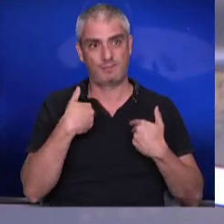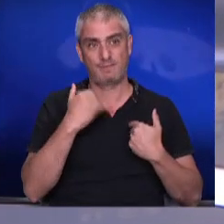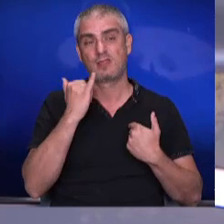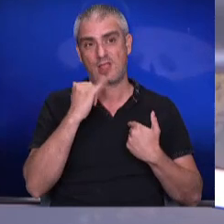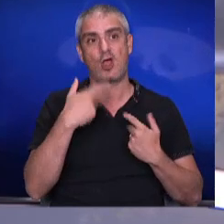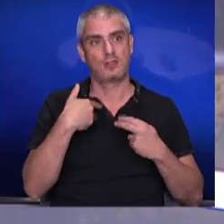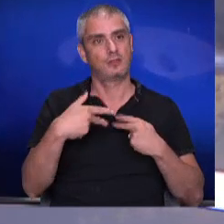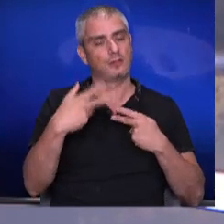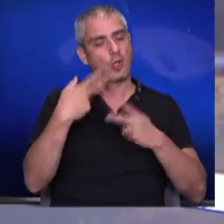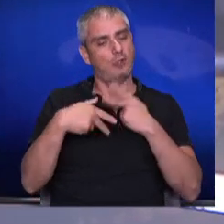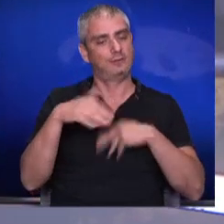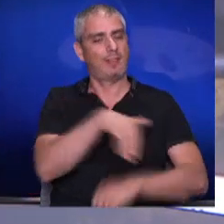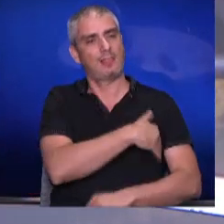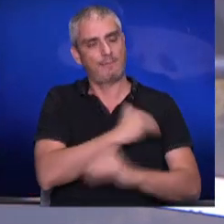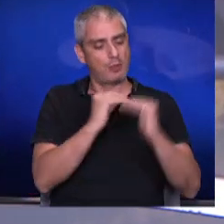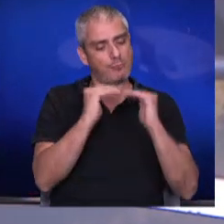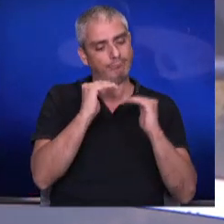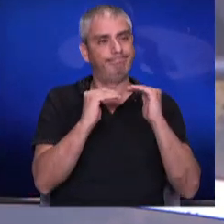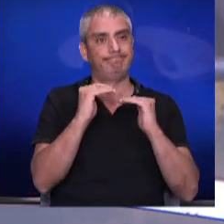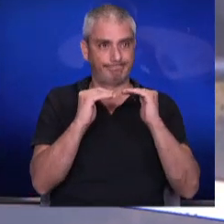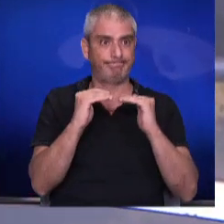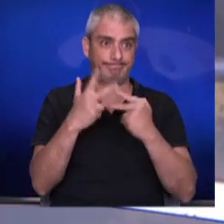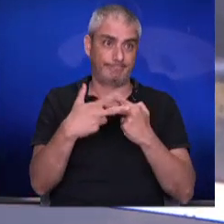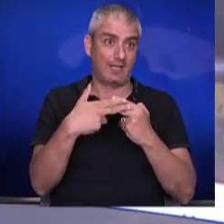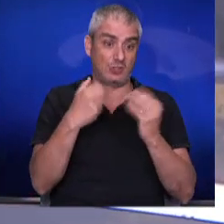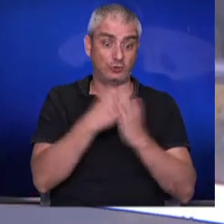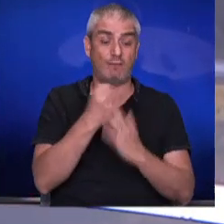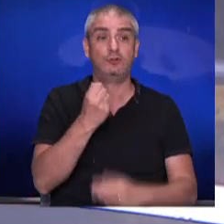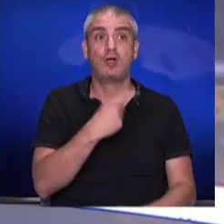חוזרים לטמפרטורות רגילות ממוצעות לעונה לקראת